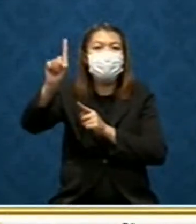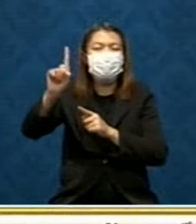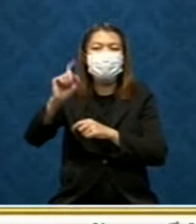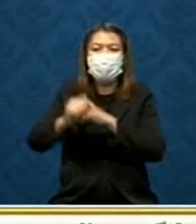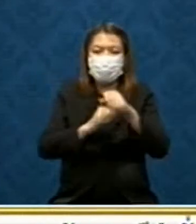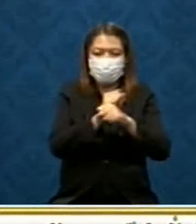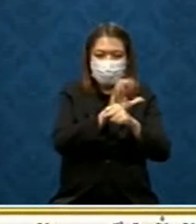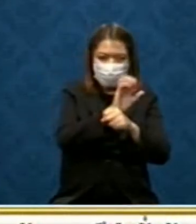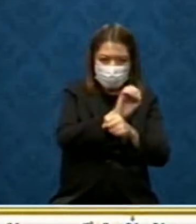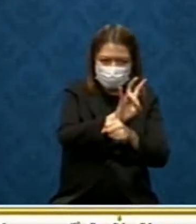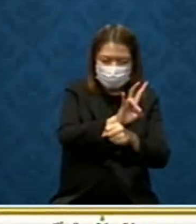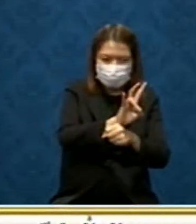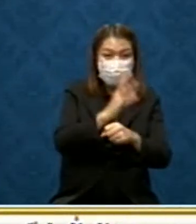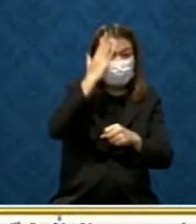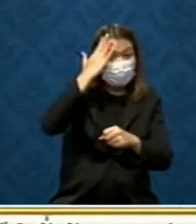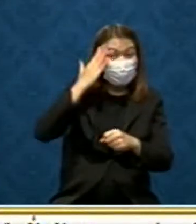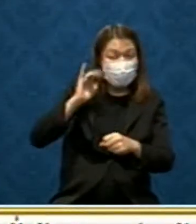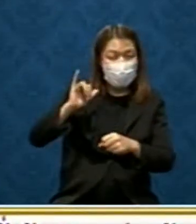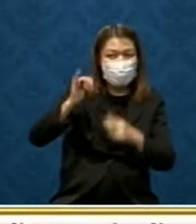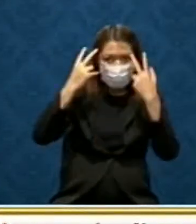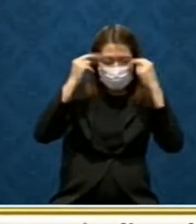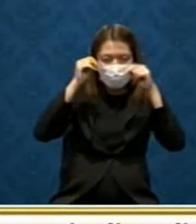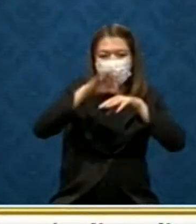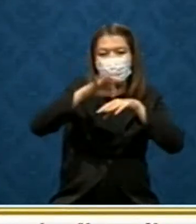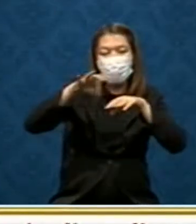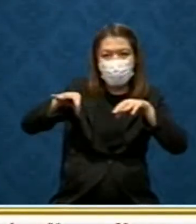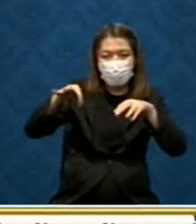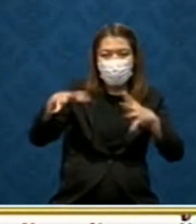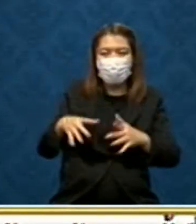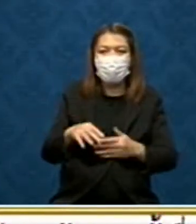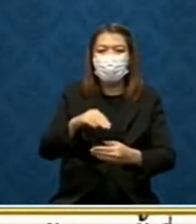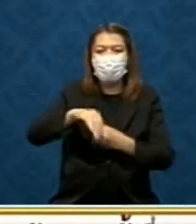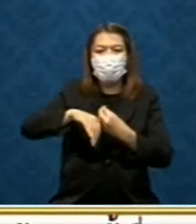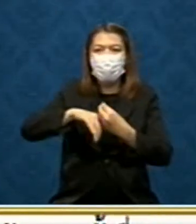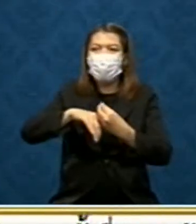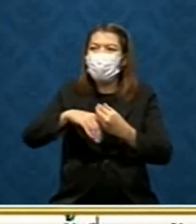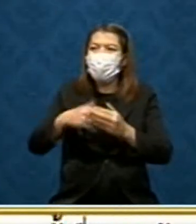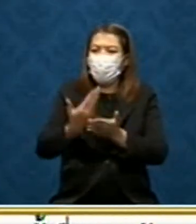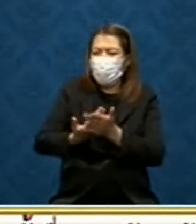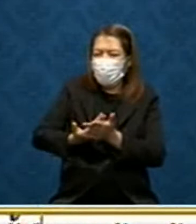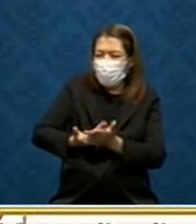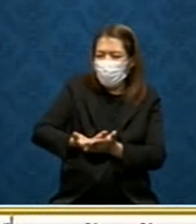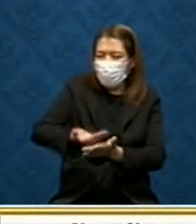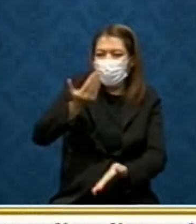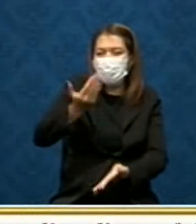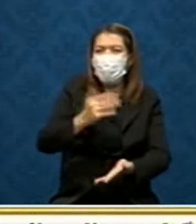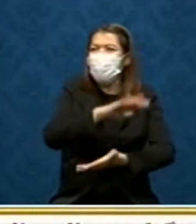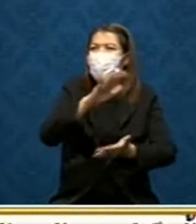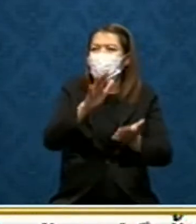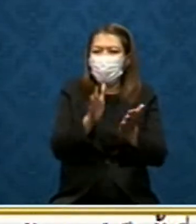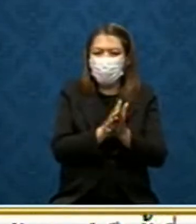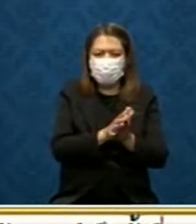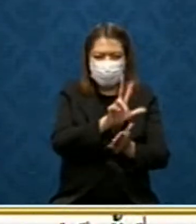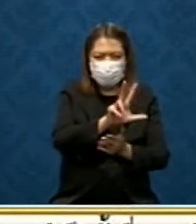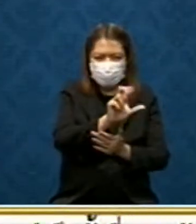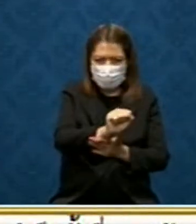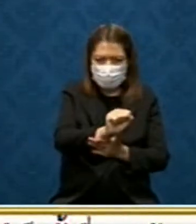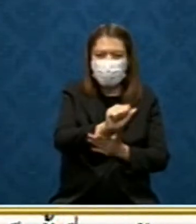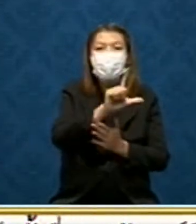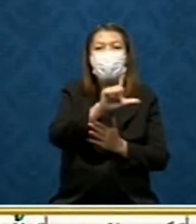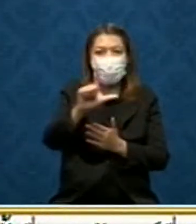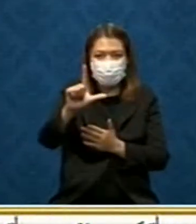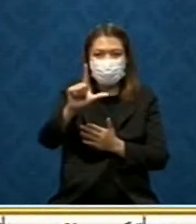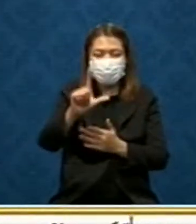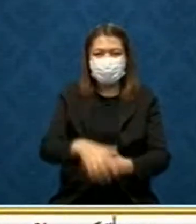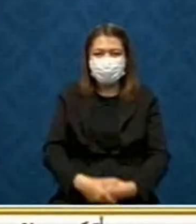ตอนปี 57 ที่นายกยิ่งลก พ้นจากตำแ่งเสรษทอัดับหนึของประเทศมีทัสนรวมกัน สามแสนลาน